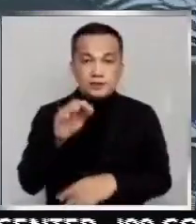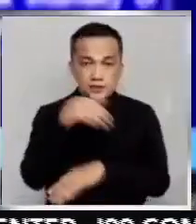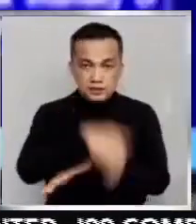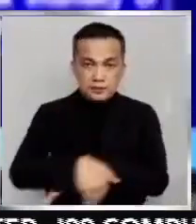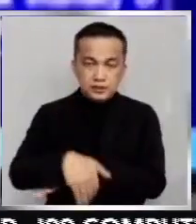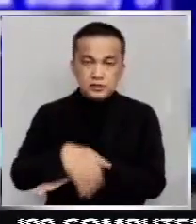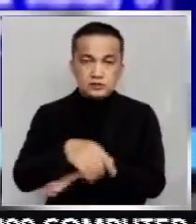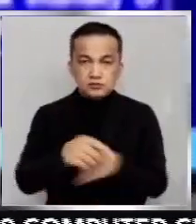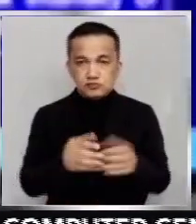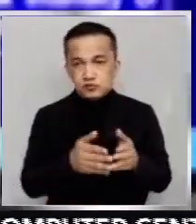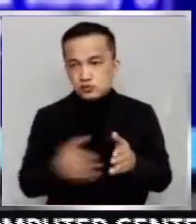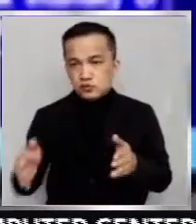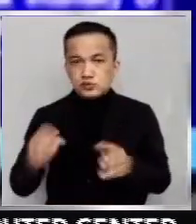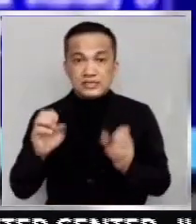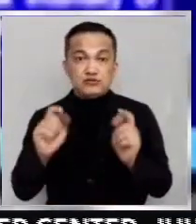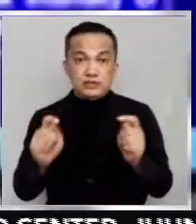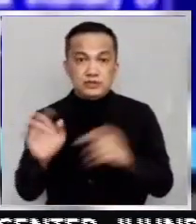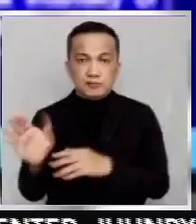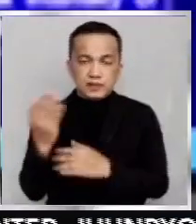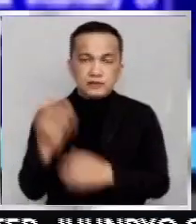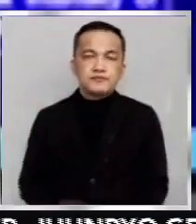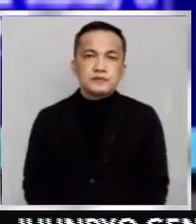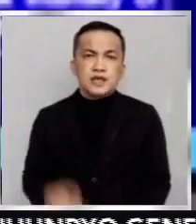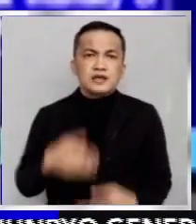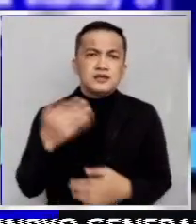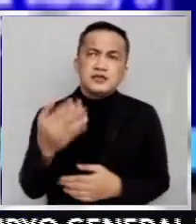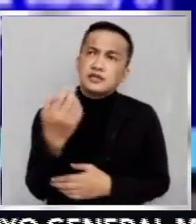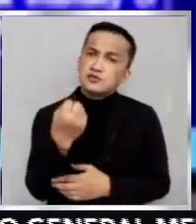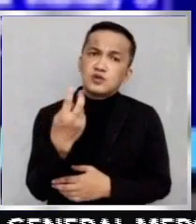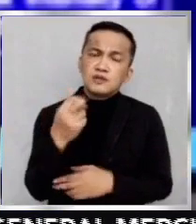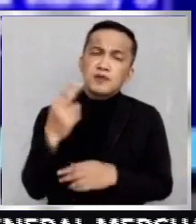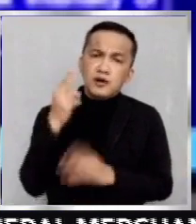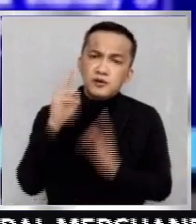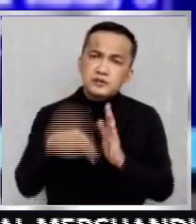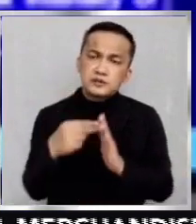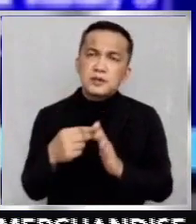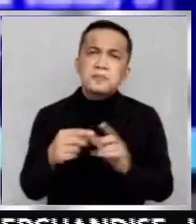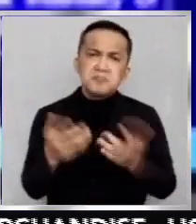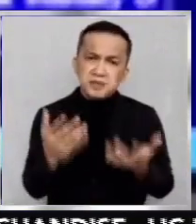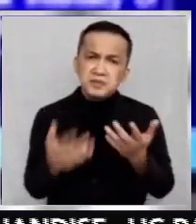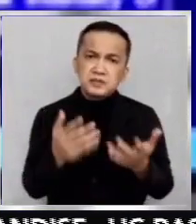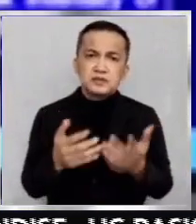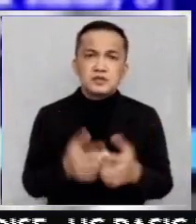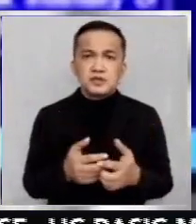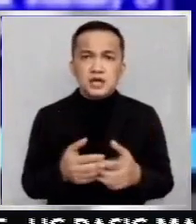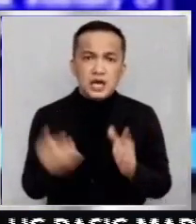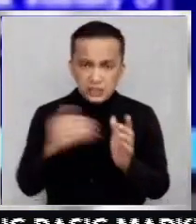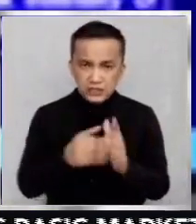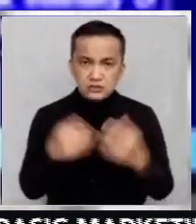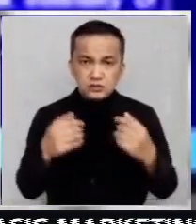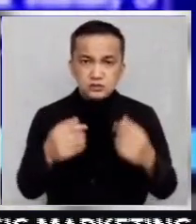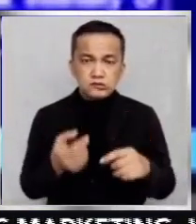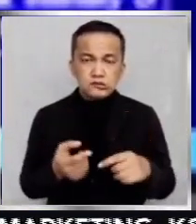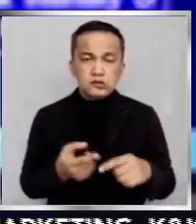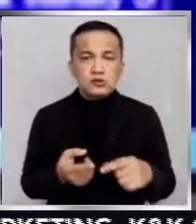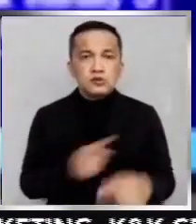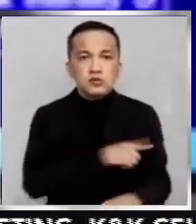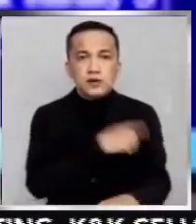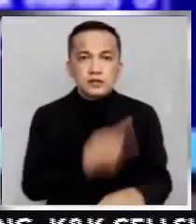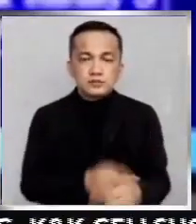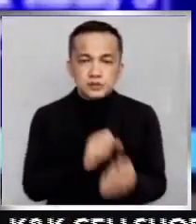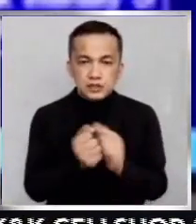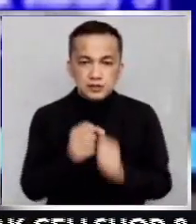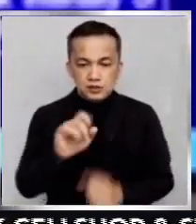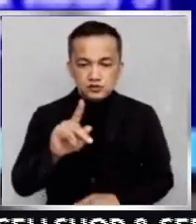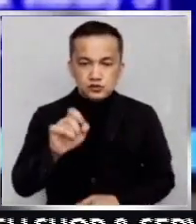umaga. In the next 12 hours. Pero hindi natin nirurule out na posible pang muli itong lumakas bilang isang super typhoon. Bakit?